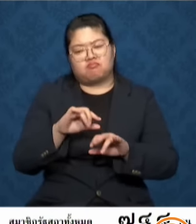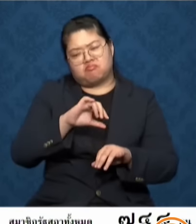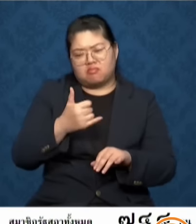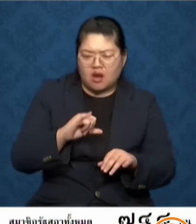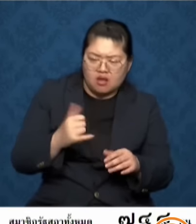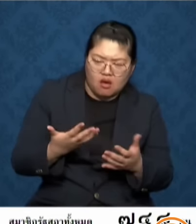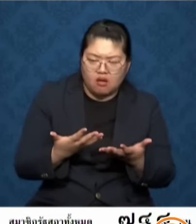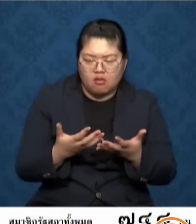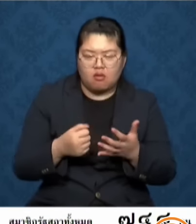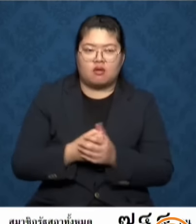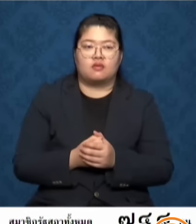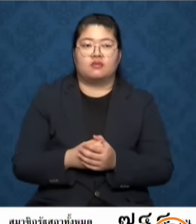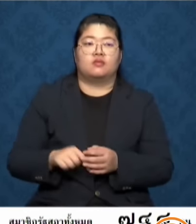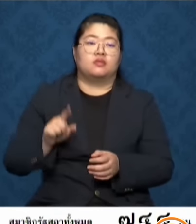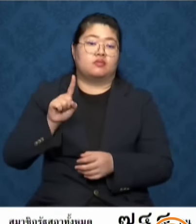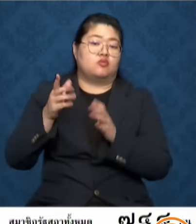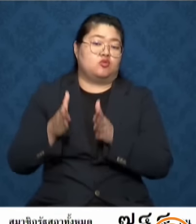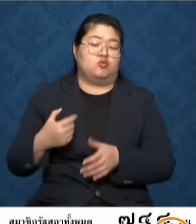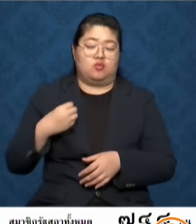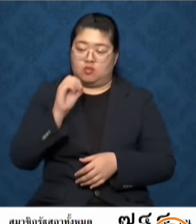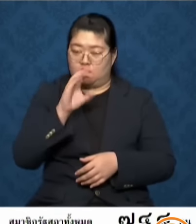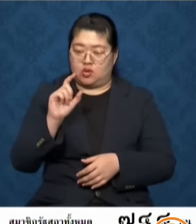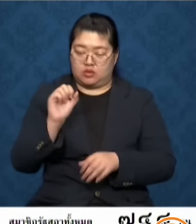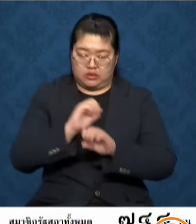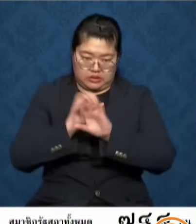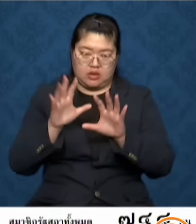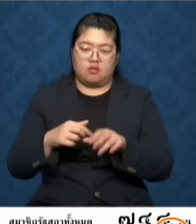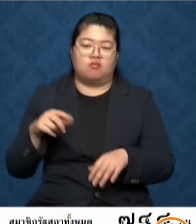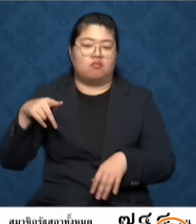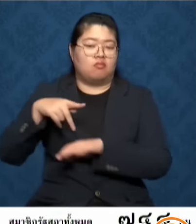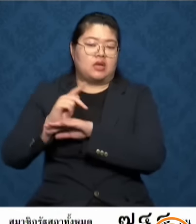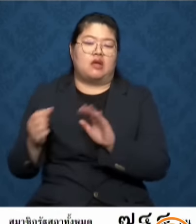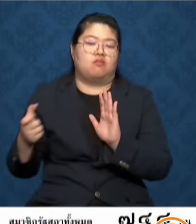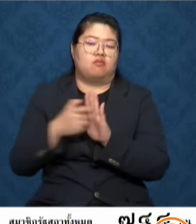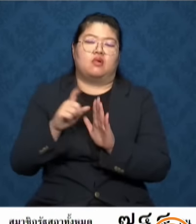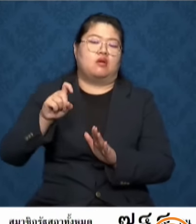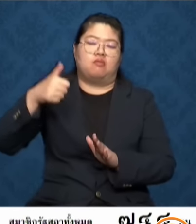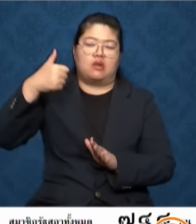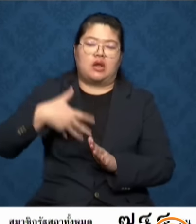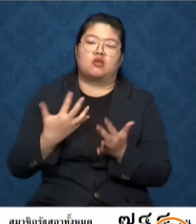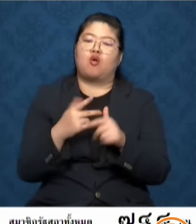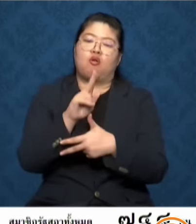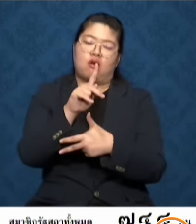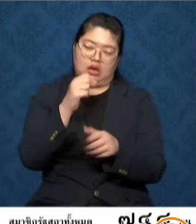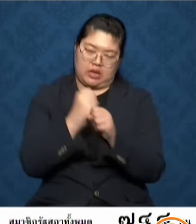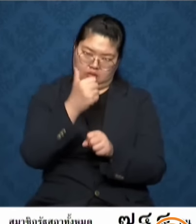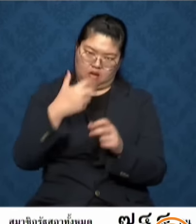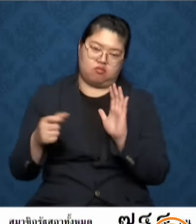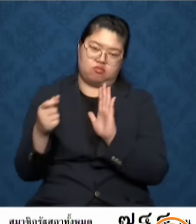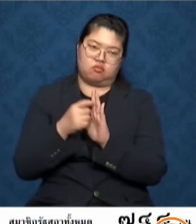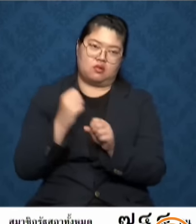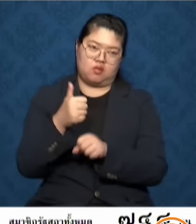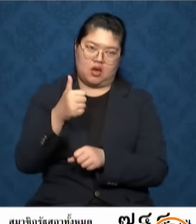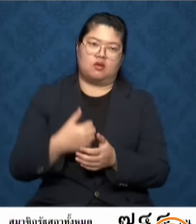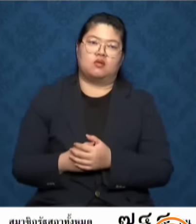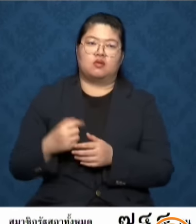ที่แตกตากกอยู่มีหนึท่านครัทพูชัดเจ Nigerว่ามัน21จค์่ได้จนกวาจะมการทำ ปแมาติกกelessแล้วกมหนึท่านที่หรชัยว